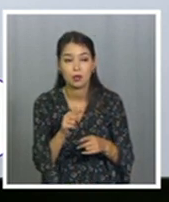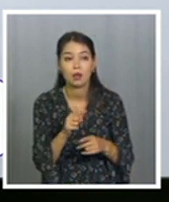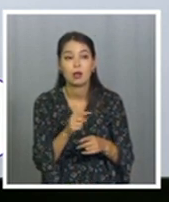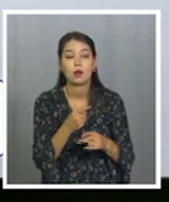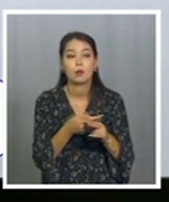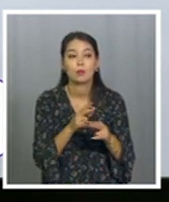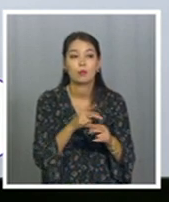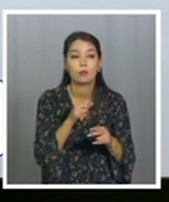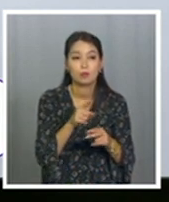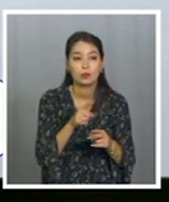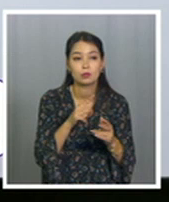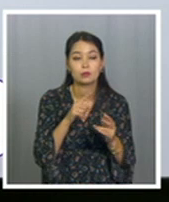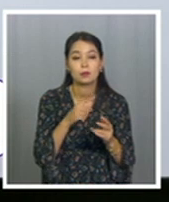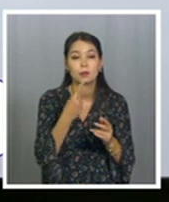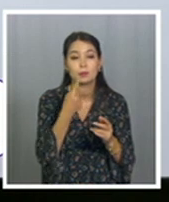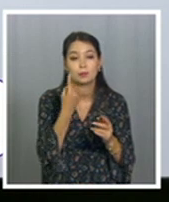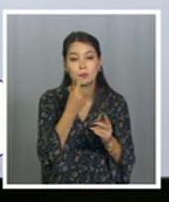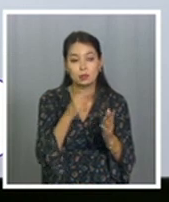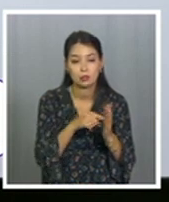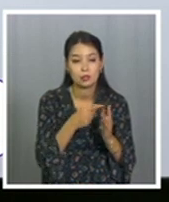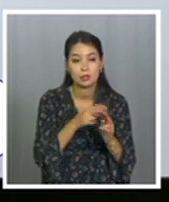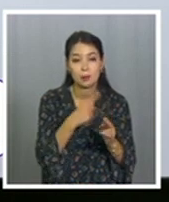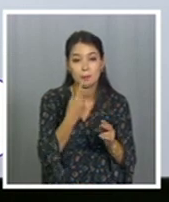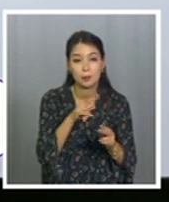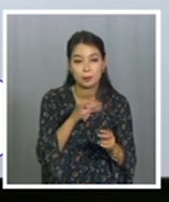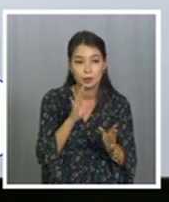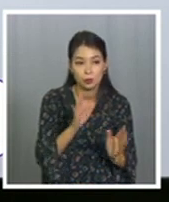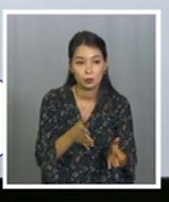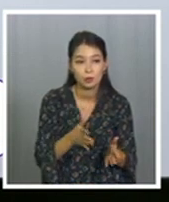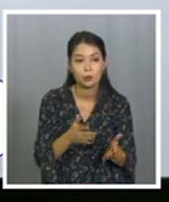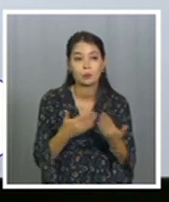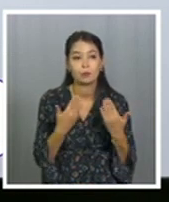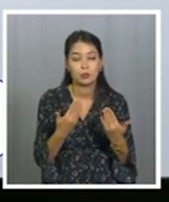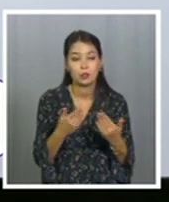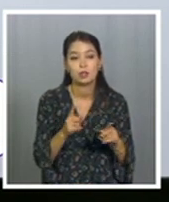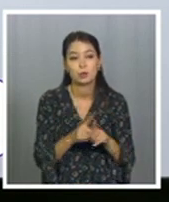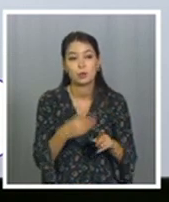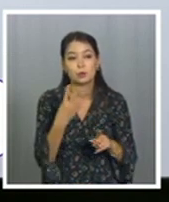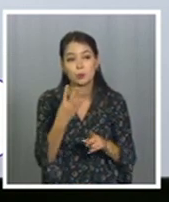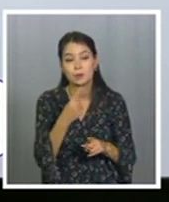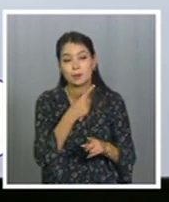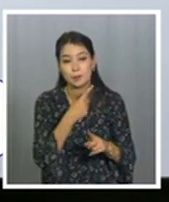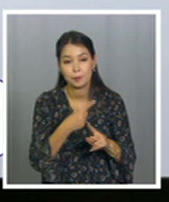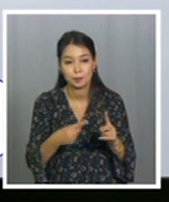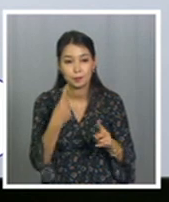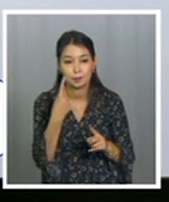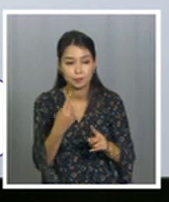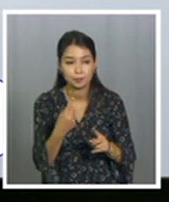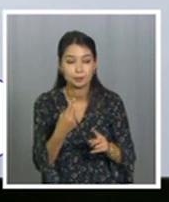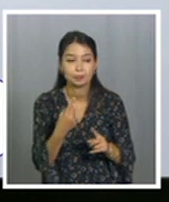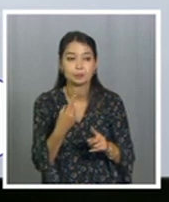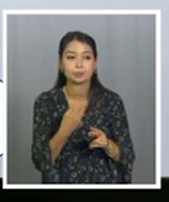периодымыз 1 пиға тең болады, ал периодтың 4-тен 1 бөлігі бізде пи бөлінген 2-ге тең